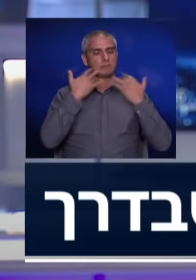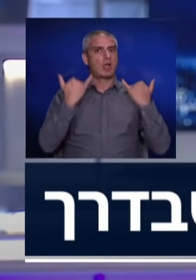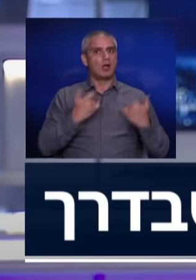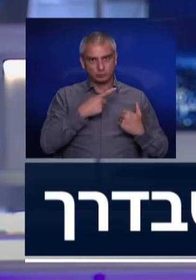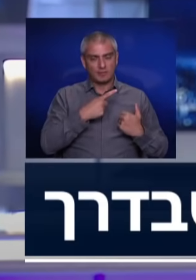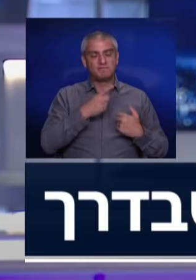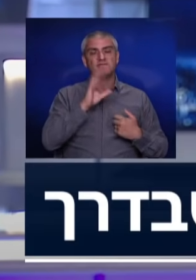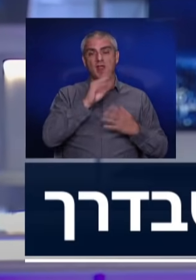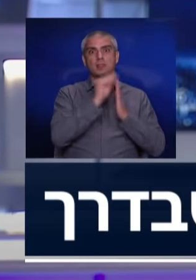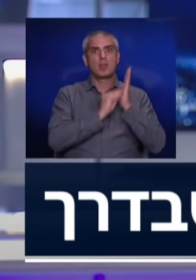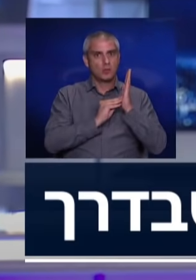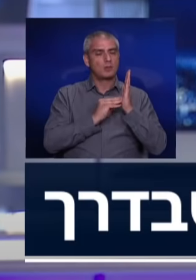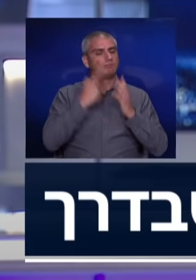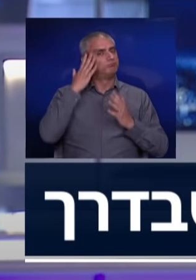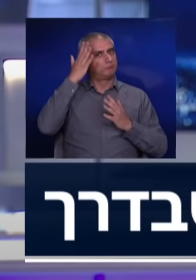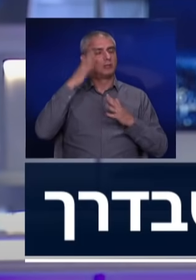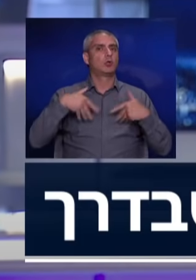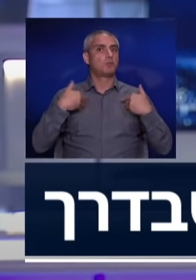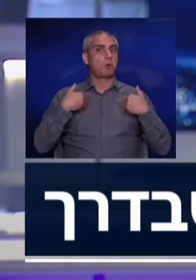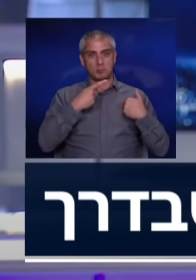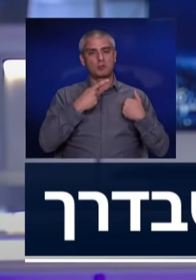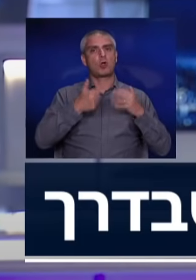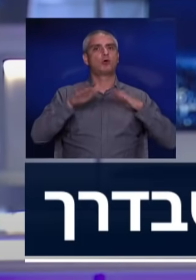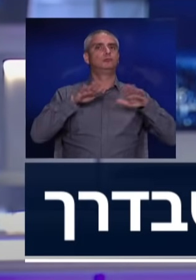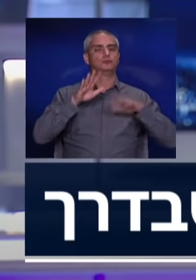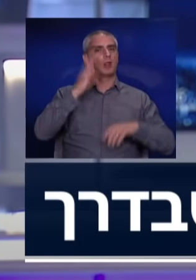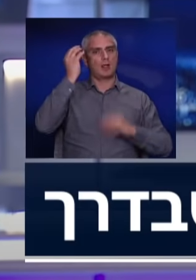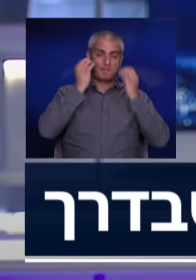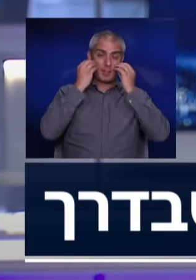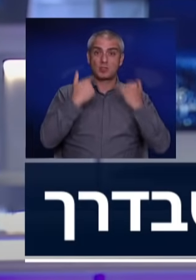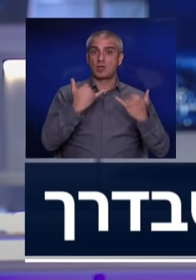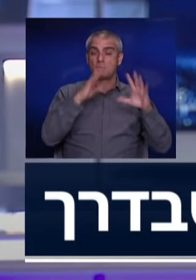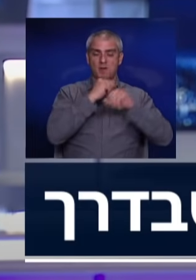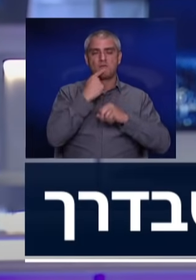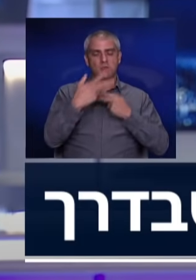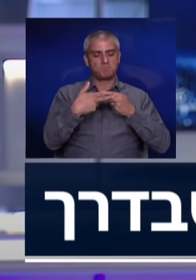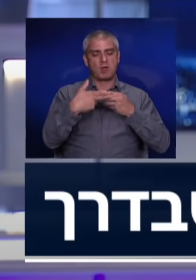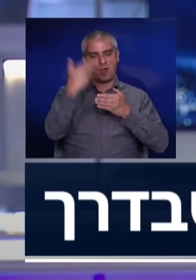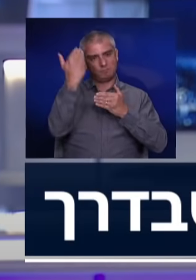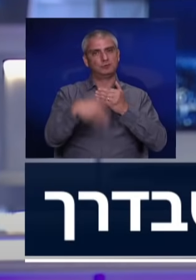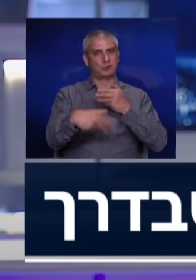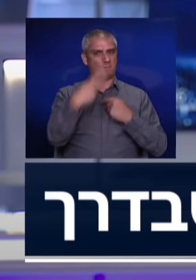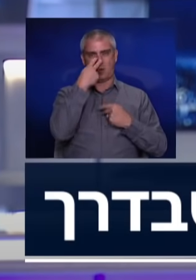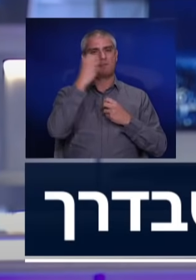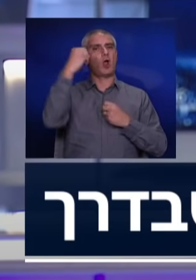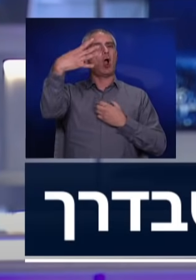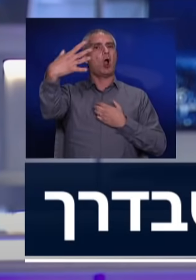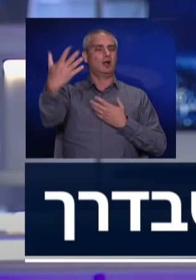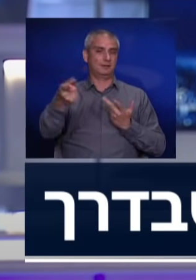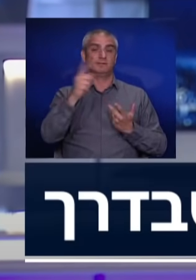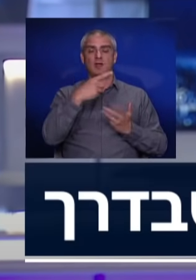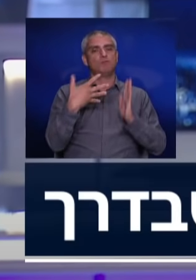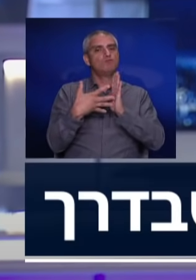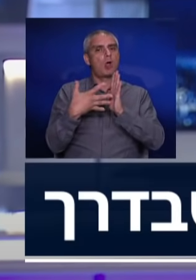רקע הנתונים והתחזיות המעודדות, ראש הממשלה בנט אומר הערב, רואים את האור בקצה המנהרה, ובוחן עם